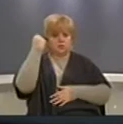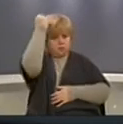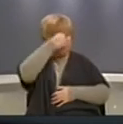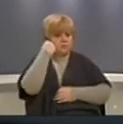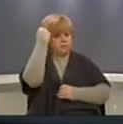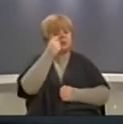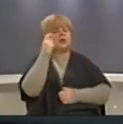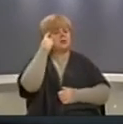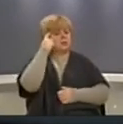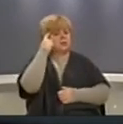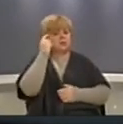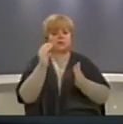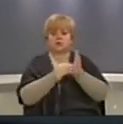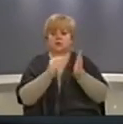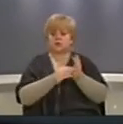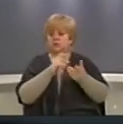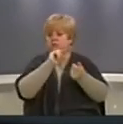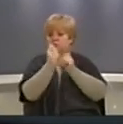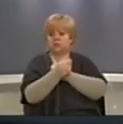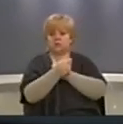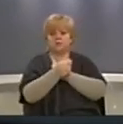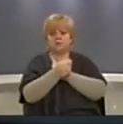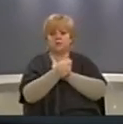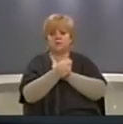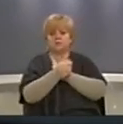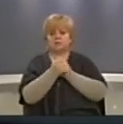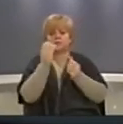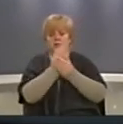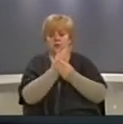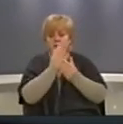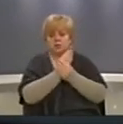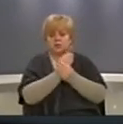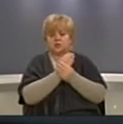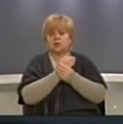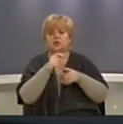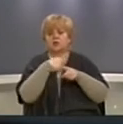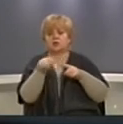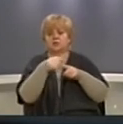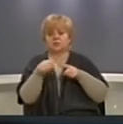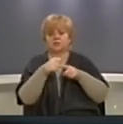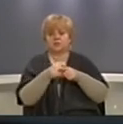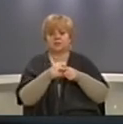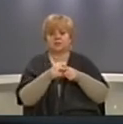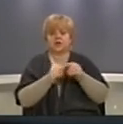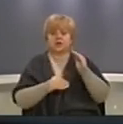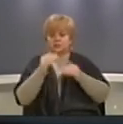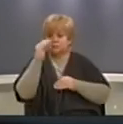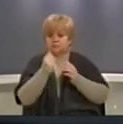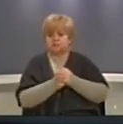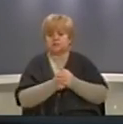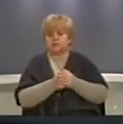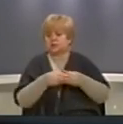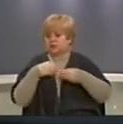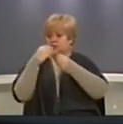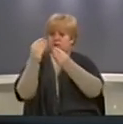që mendojnë në këtë drejtim duhet bëhen ndryshime dhe se procedura ankimore duhet të rregullohet në procedurë administrative, pastaj të